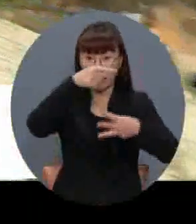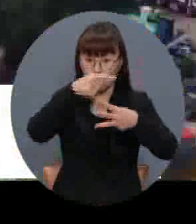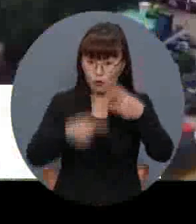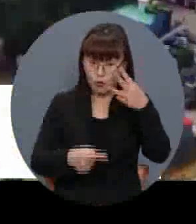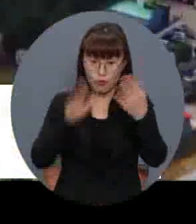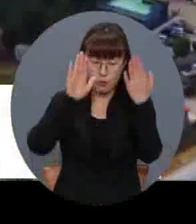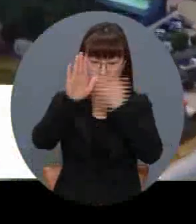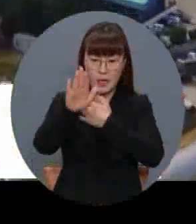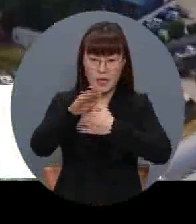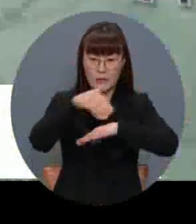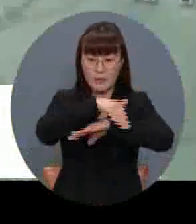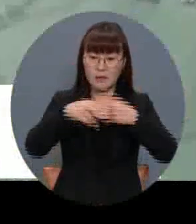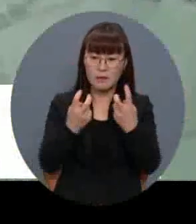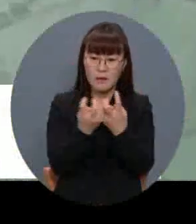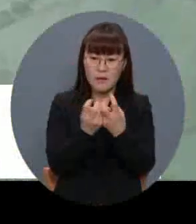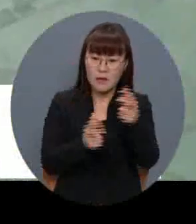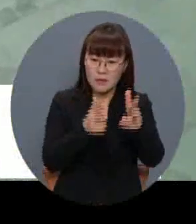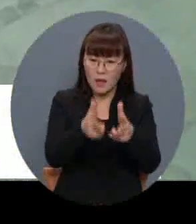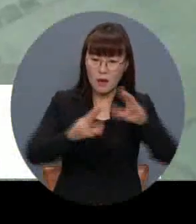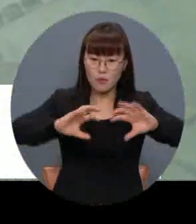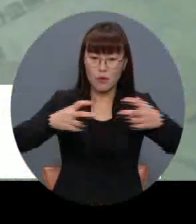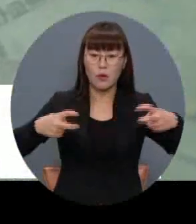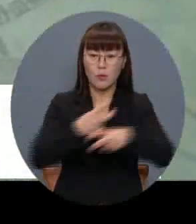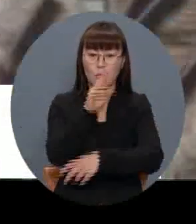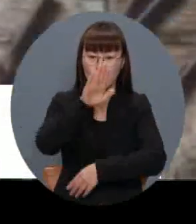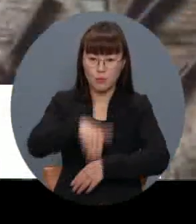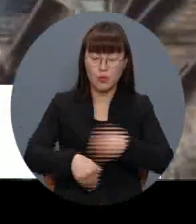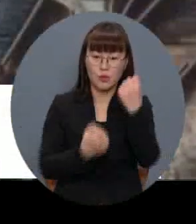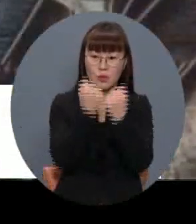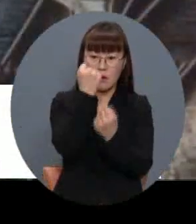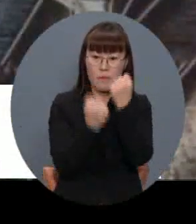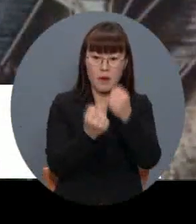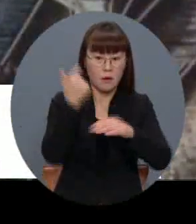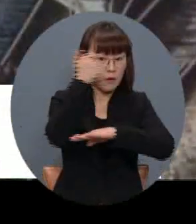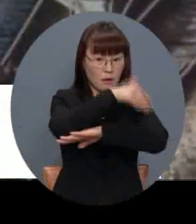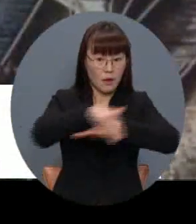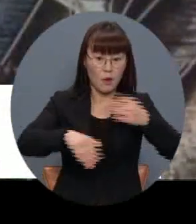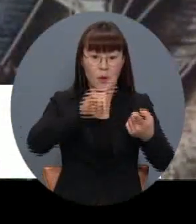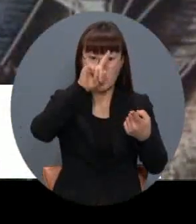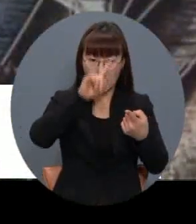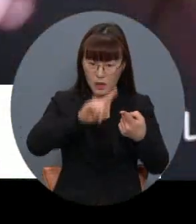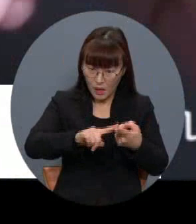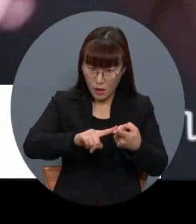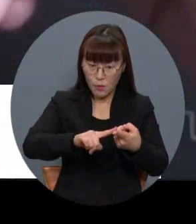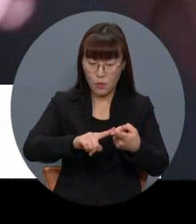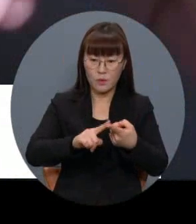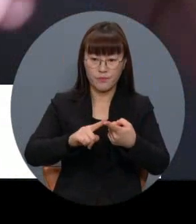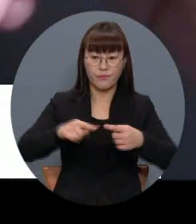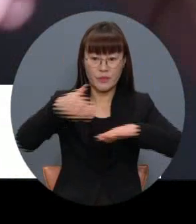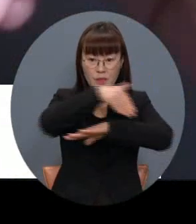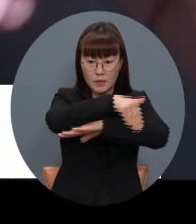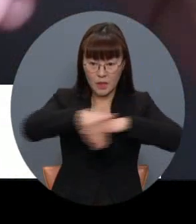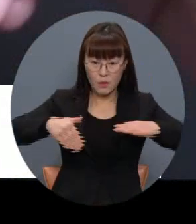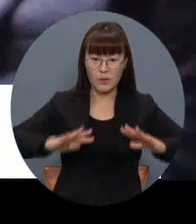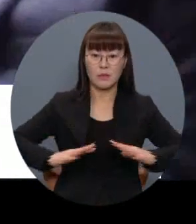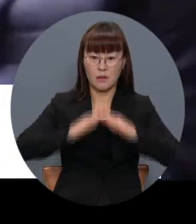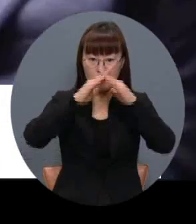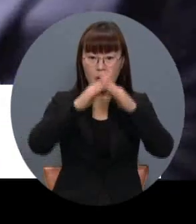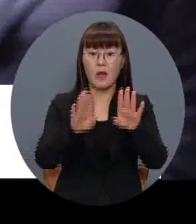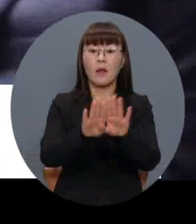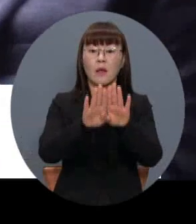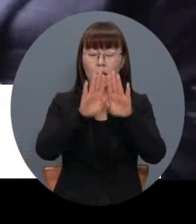만큼 국토교통부가 설명한 계획 초안대로 변동 없이 실질설계, 착공,